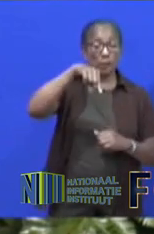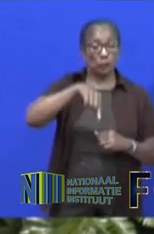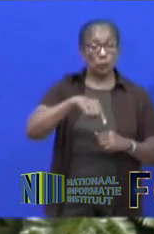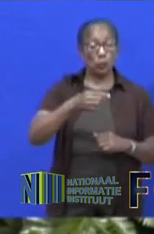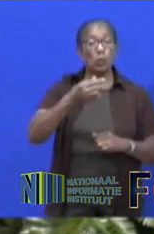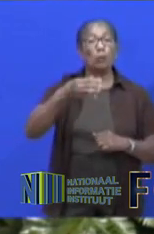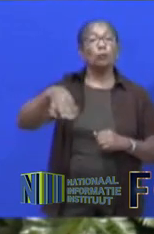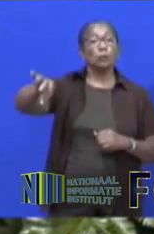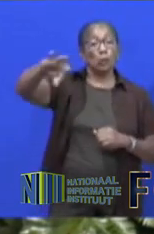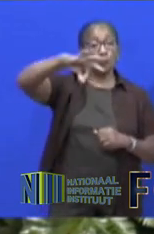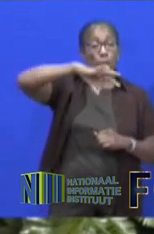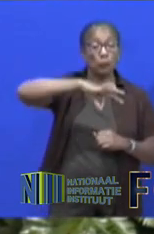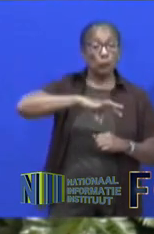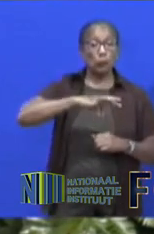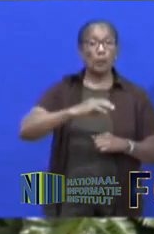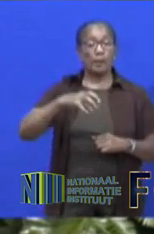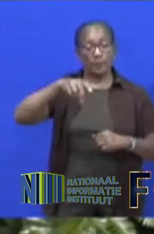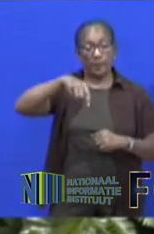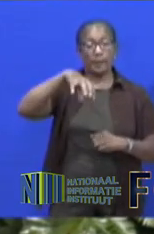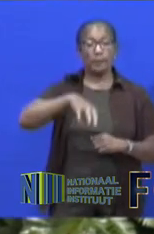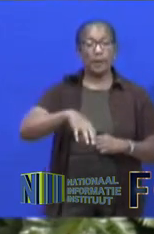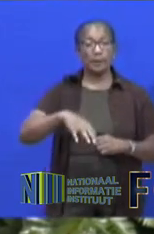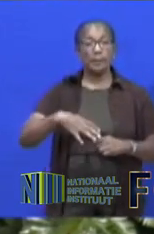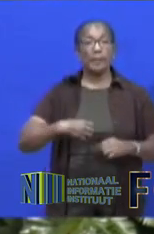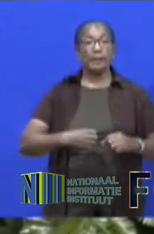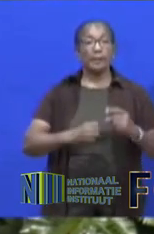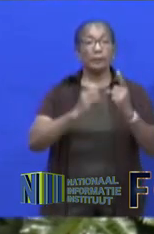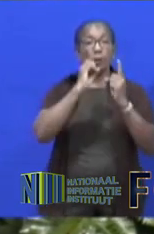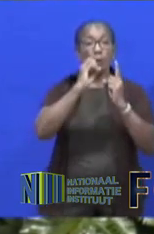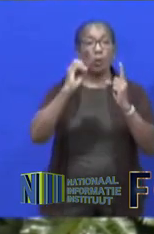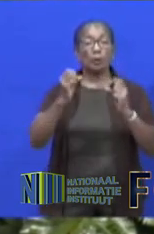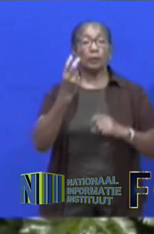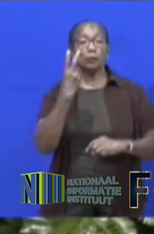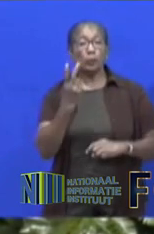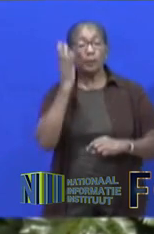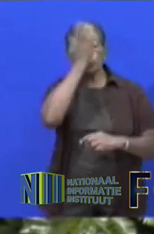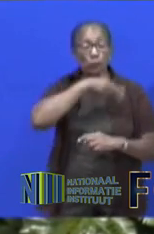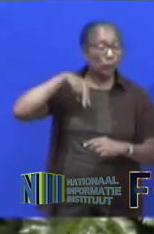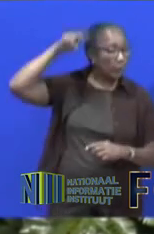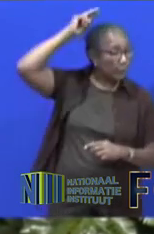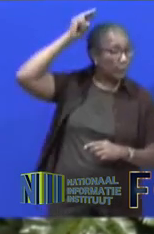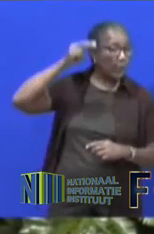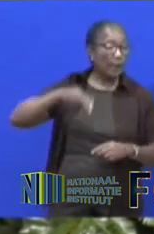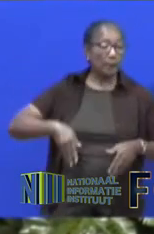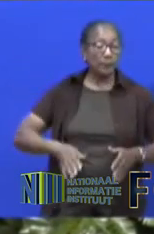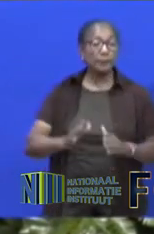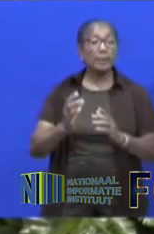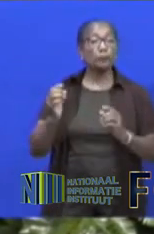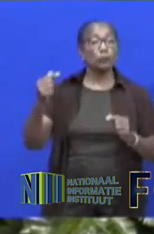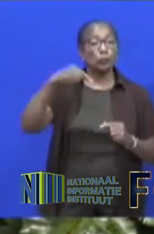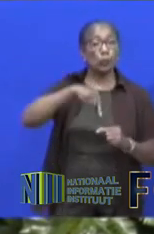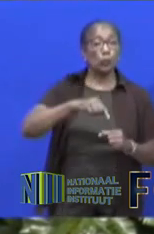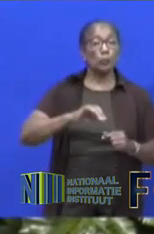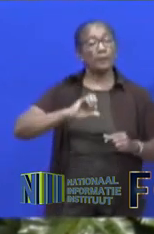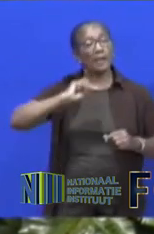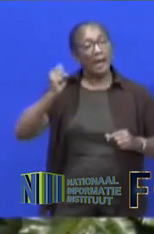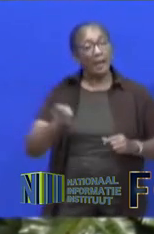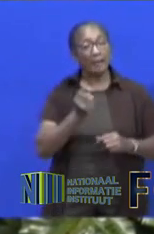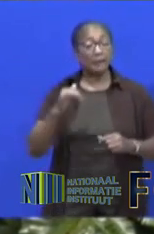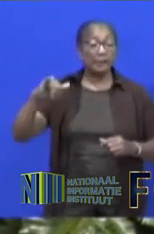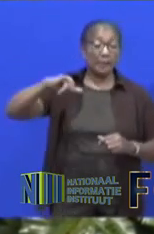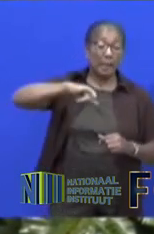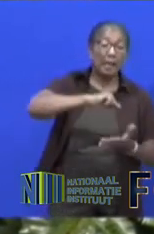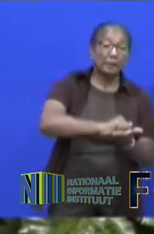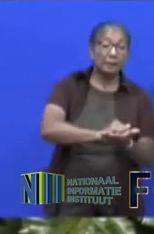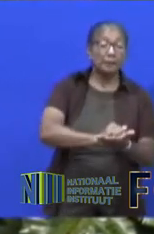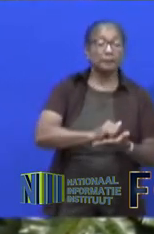de terugweg naar Paramaribo zijn met 102 Surinamers en ingezetenen aan boord en kan elk moment landen, als dat nog